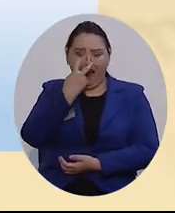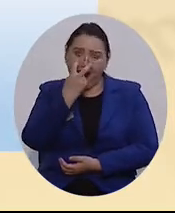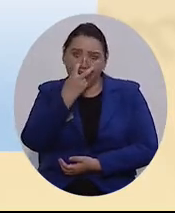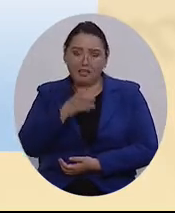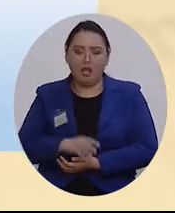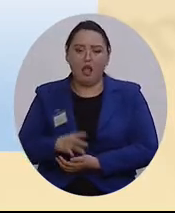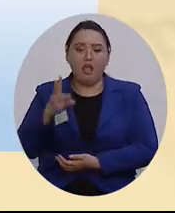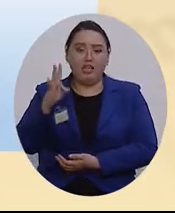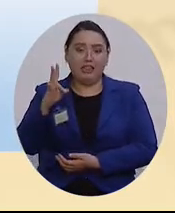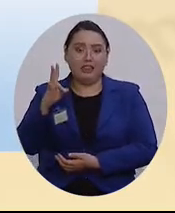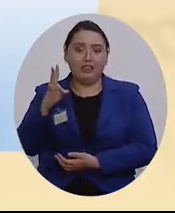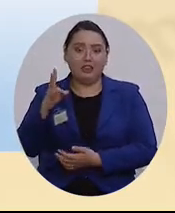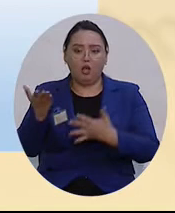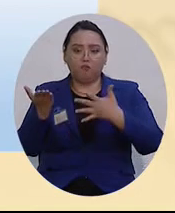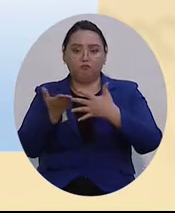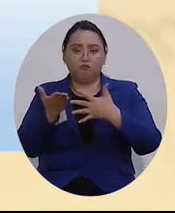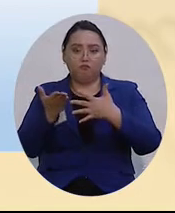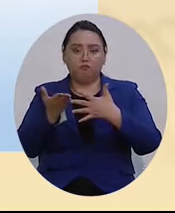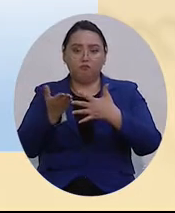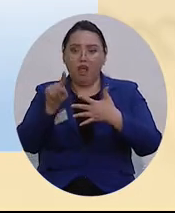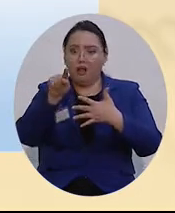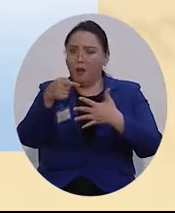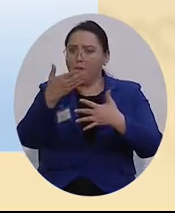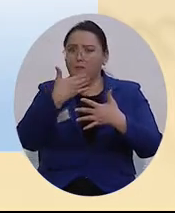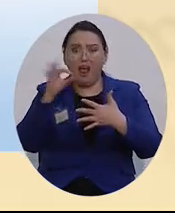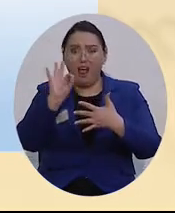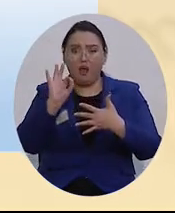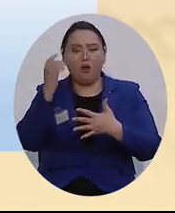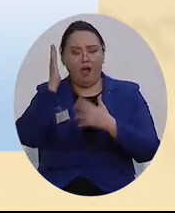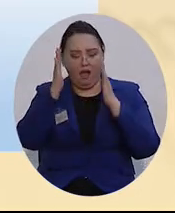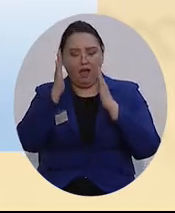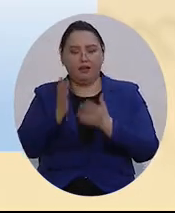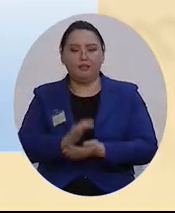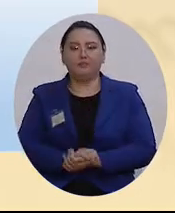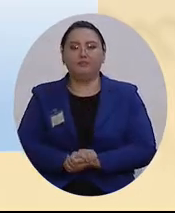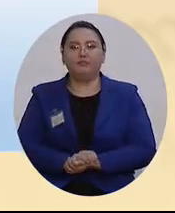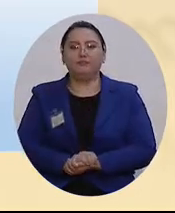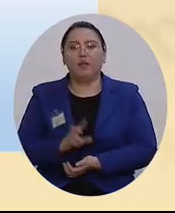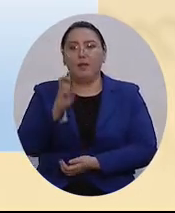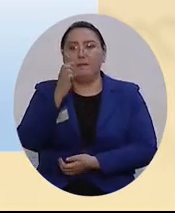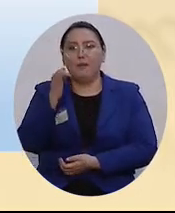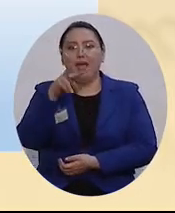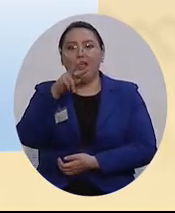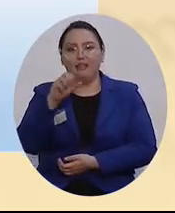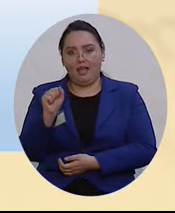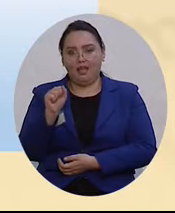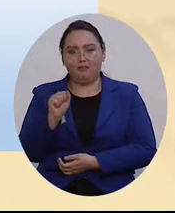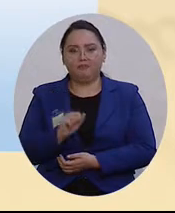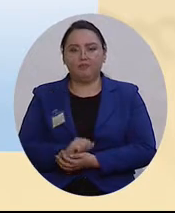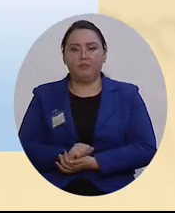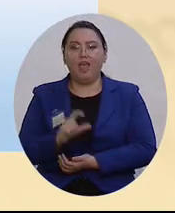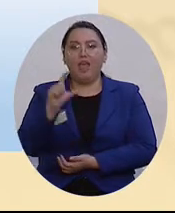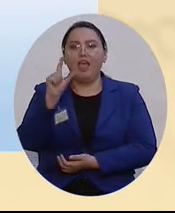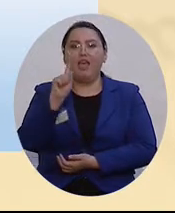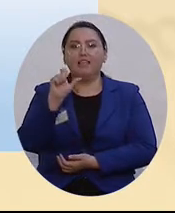дунд дэвсгэрлэн орж ийна гэсэн үг. За байлаа. Тасарна.